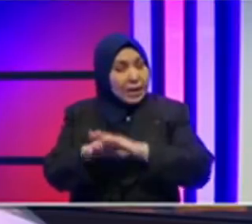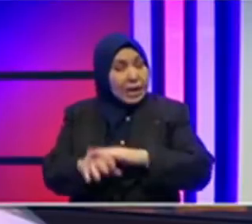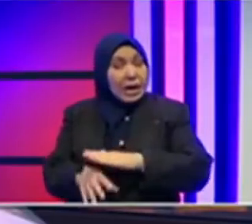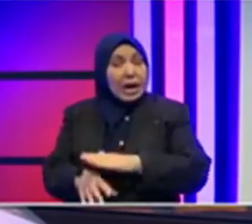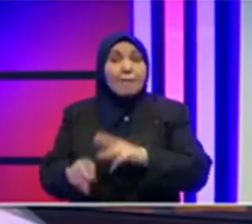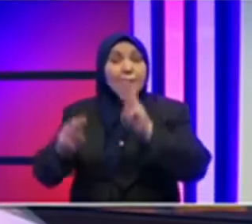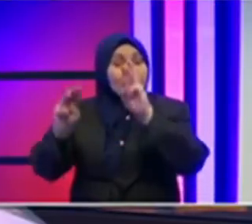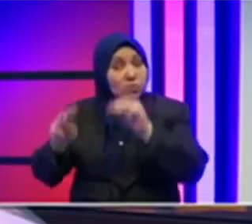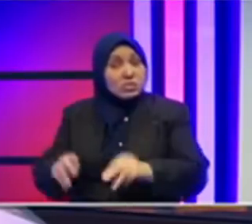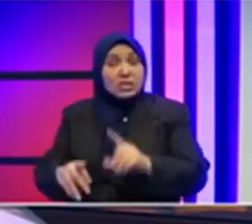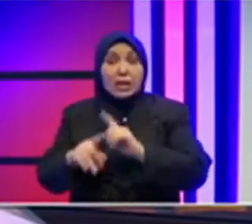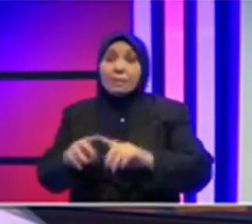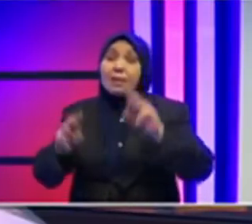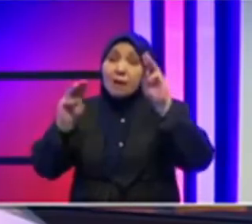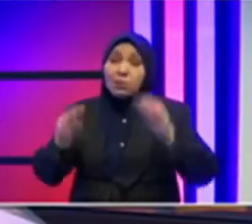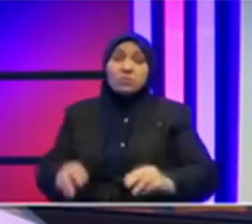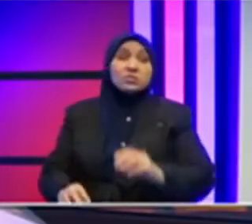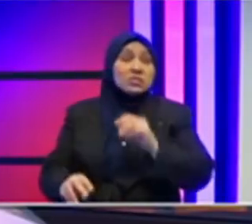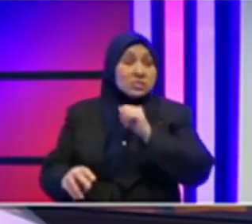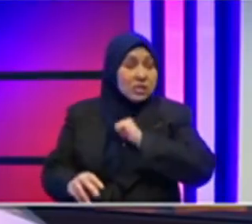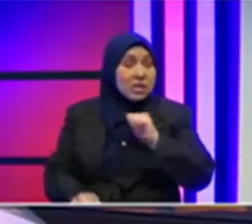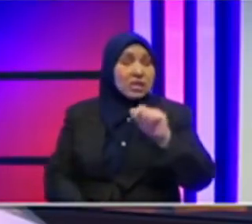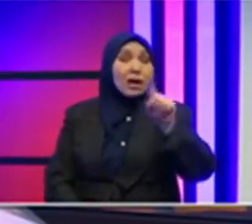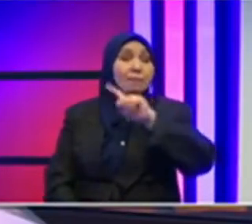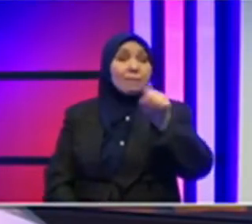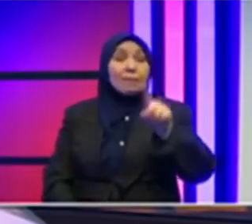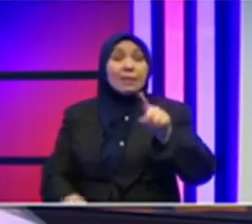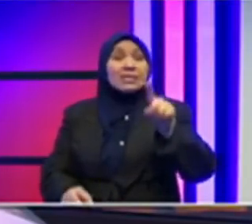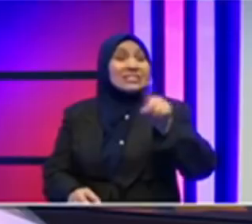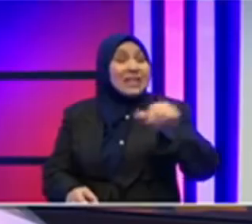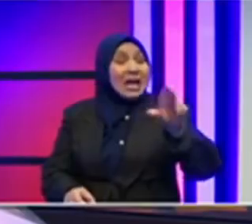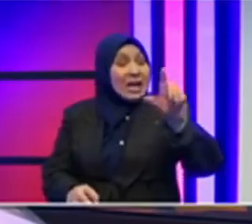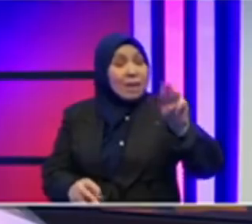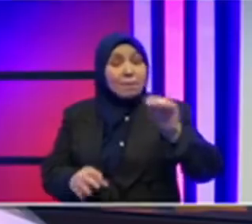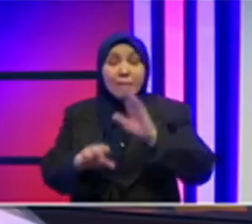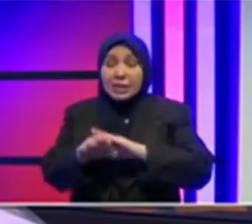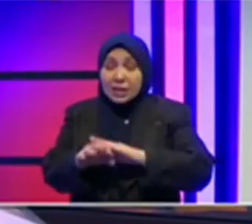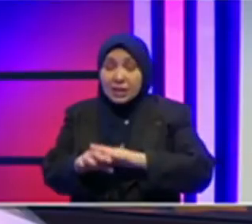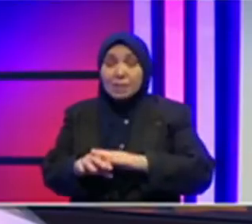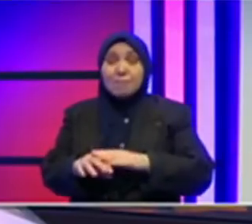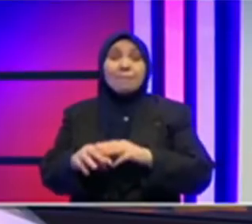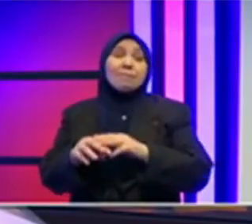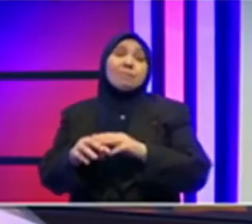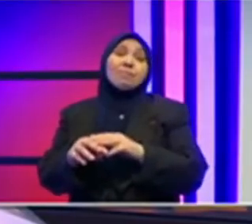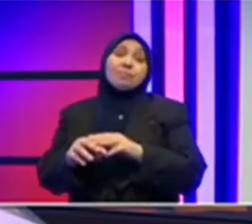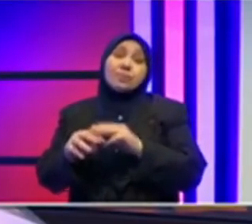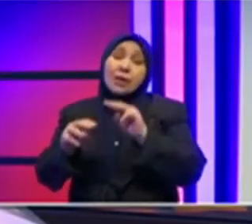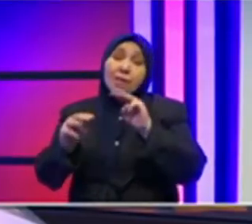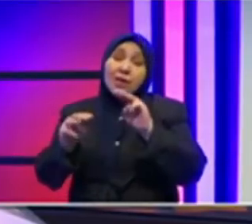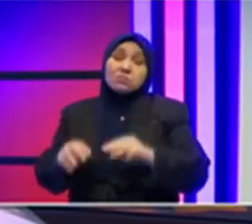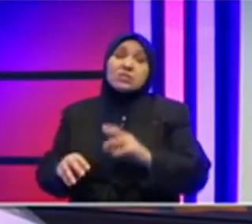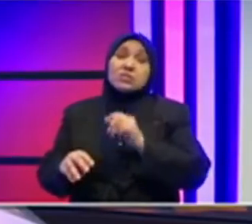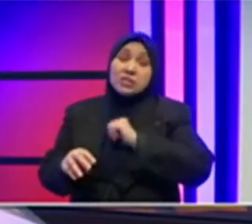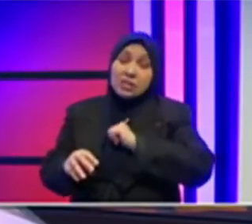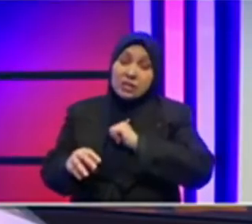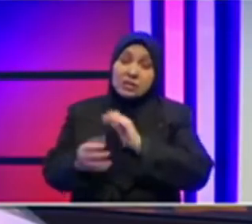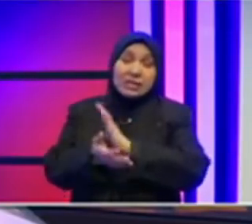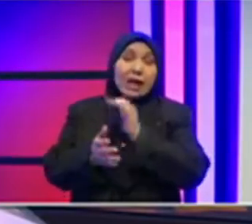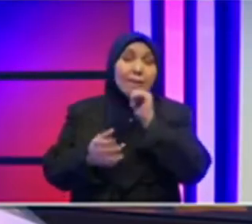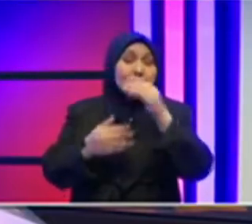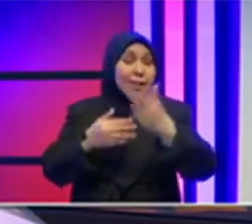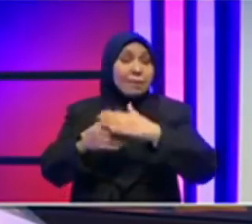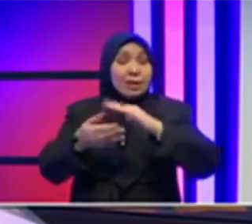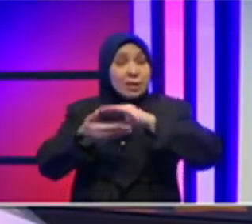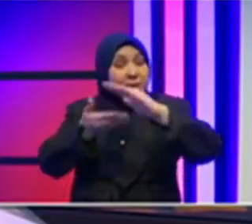yang menzalimi dengan tidak kembali kepada mesej daripada Allah Subhanahu wa taala. Dan